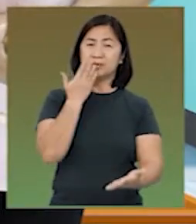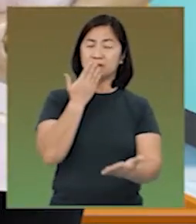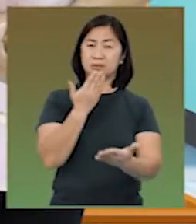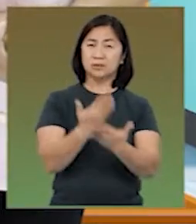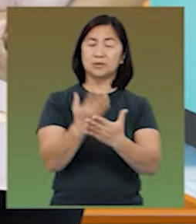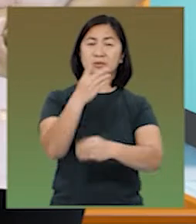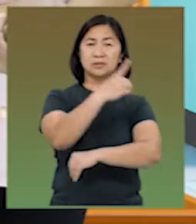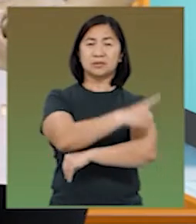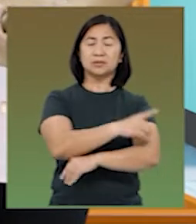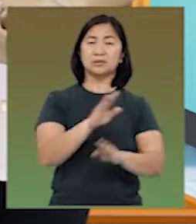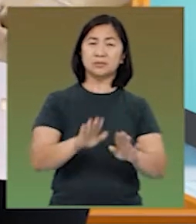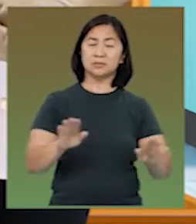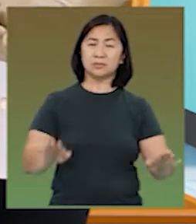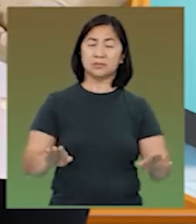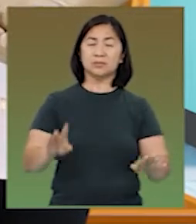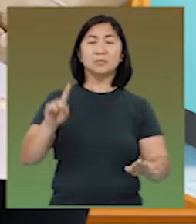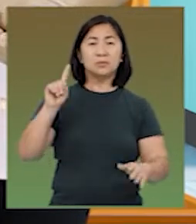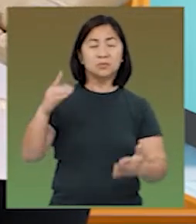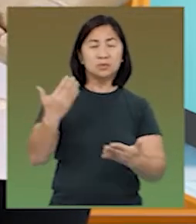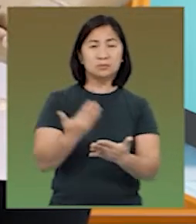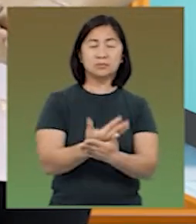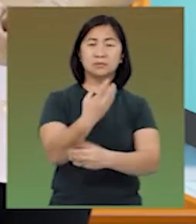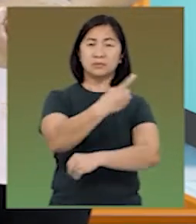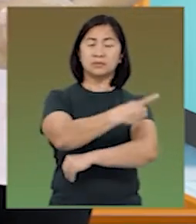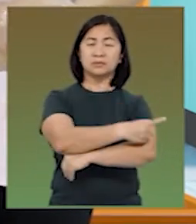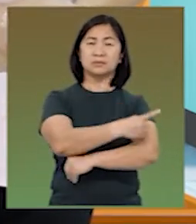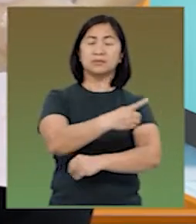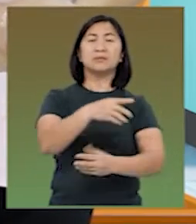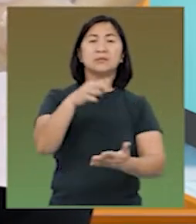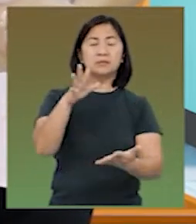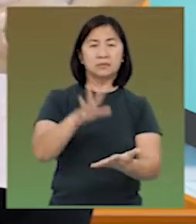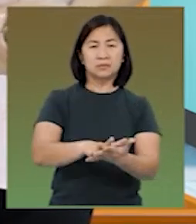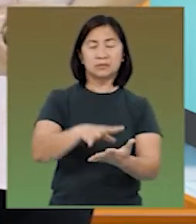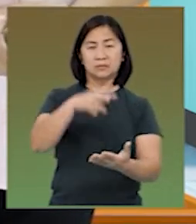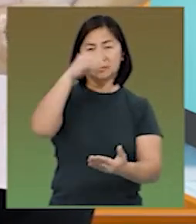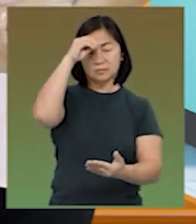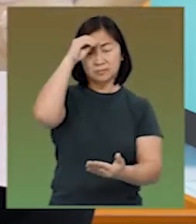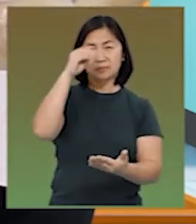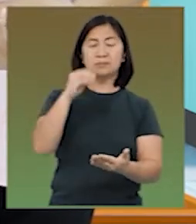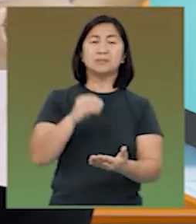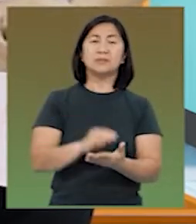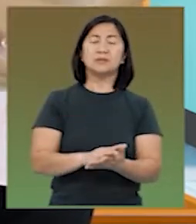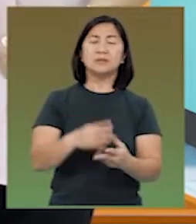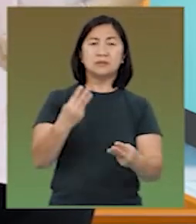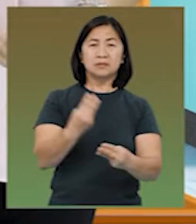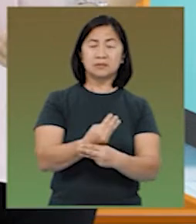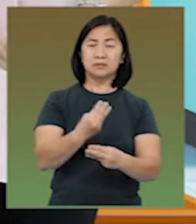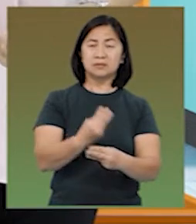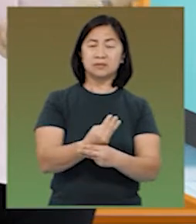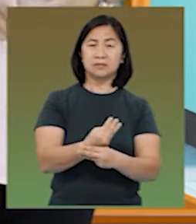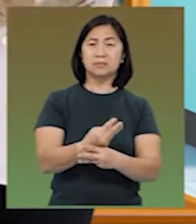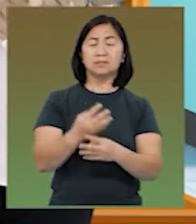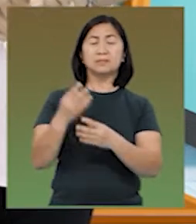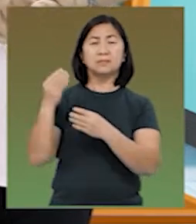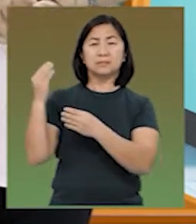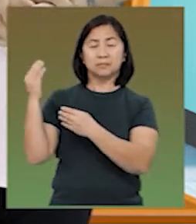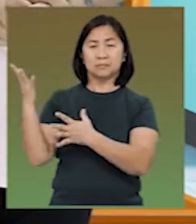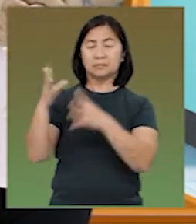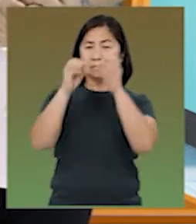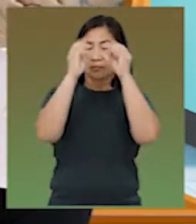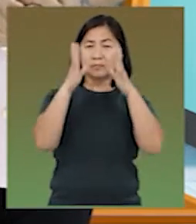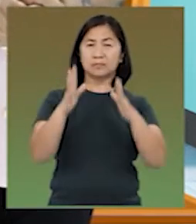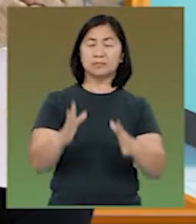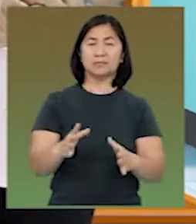Good day, kids! Isa na namang panibagong araw ng pagkatuto sa mathematics. Ako, si Teacher